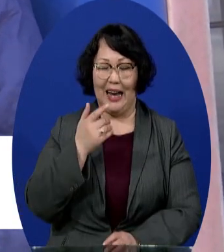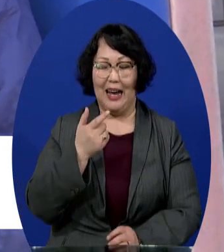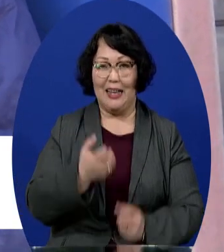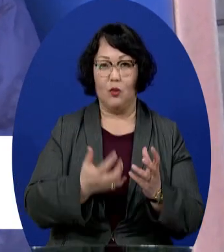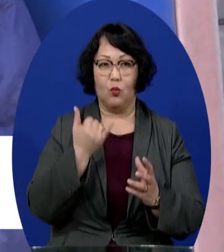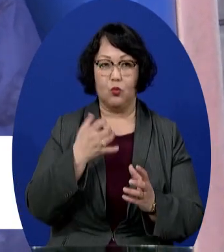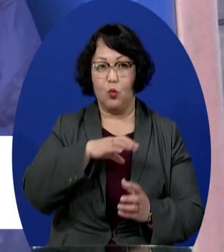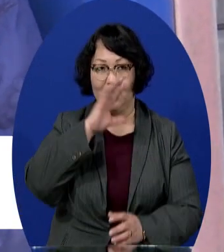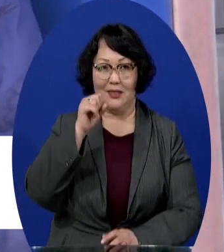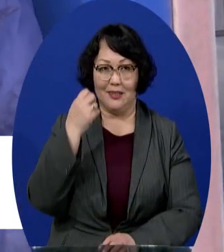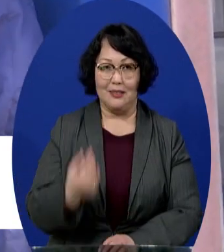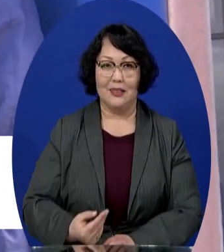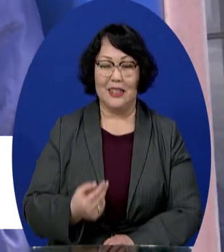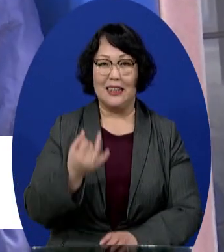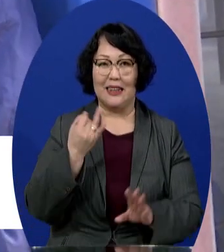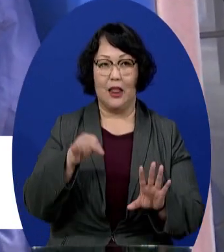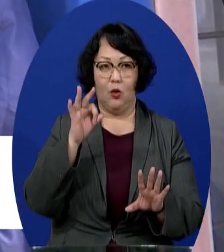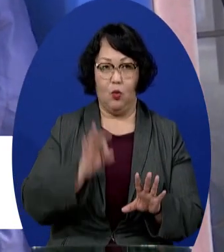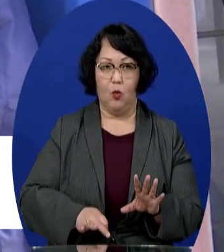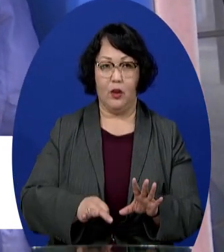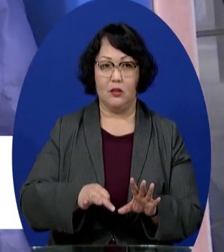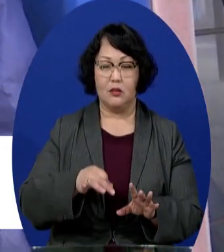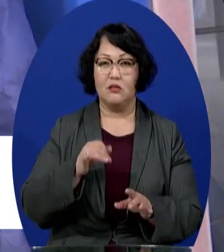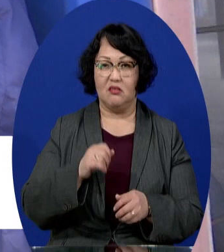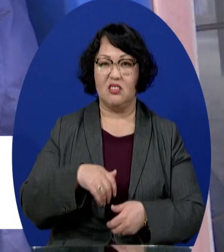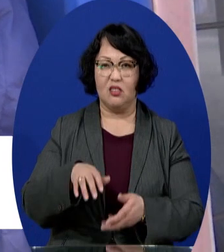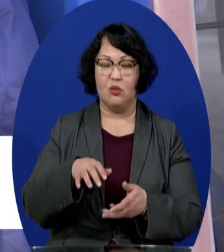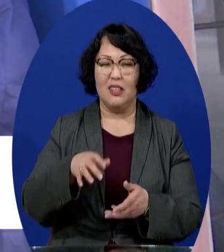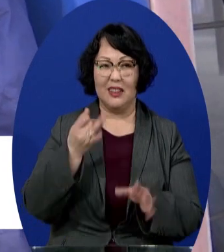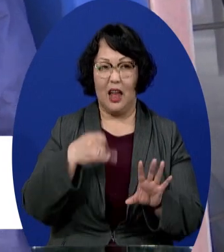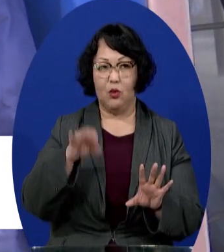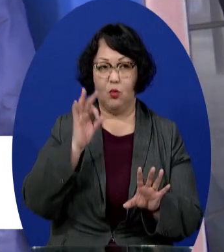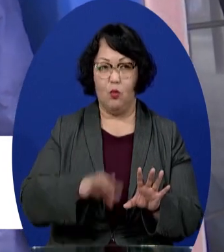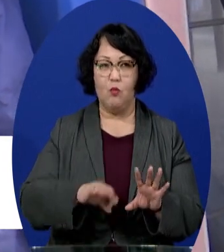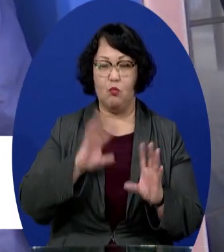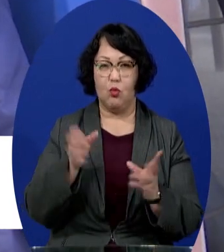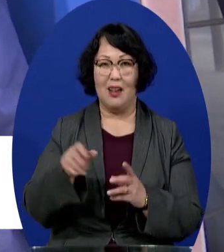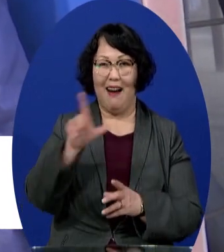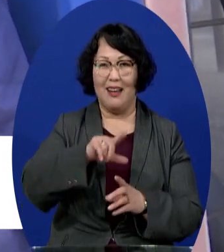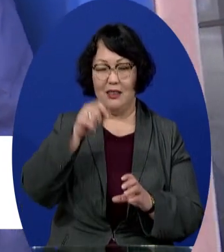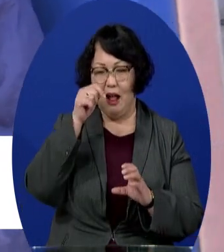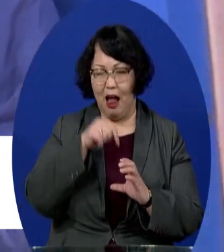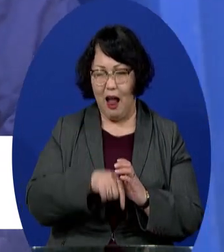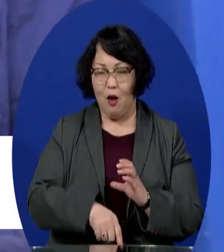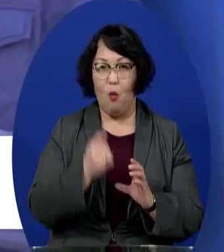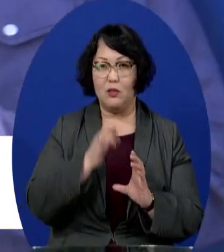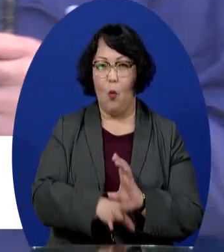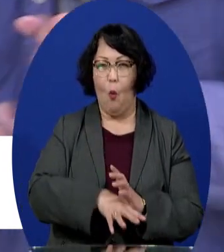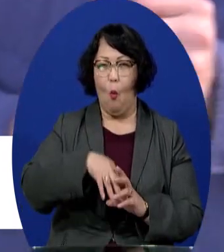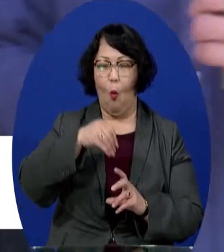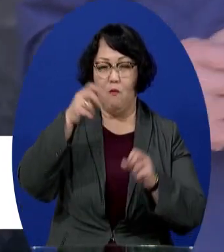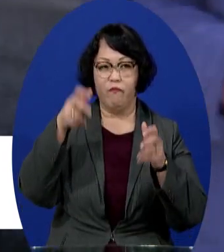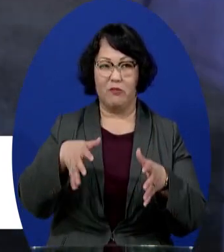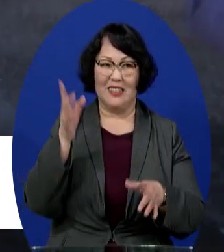нийт жилийн усны хэрэглээний 70 орчим хувийн зарцуулагддаг. Харамсалтай нь энэ 70% бүгд гүний цэвэр ус. А үүнийг техникийн